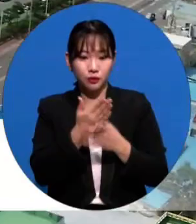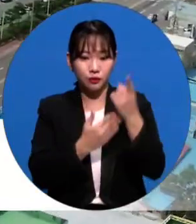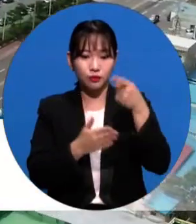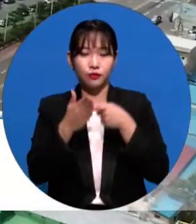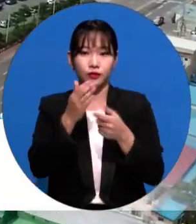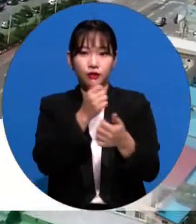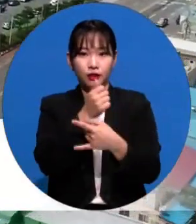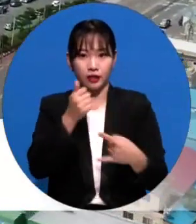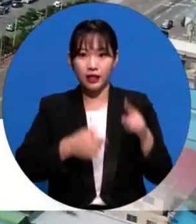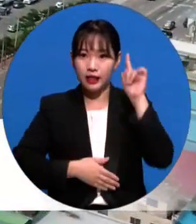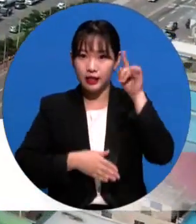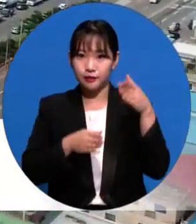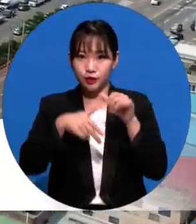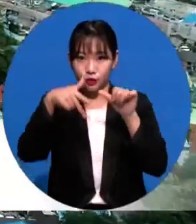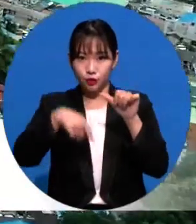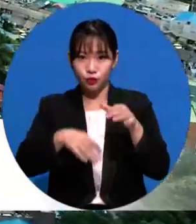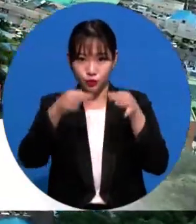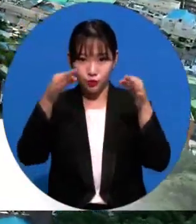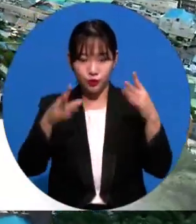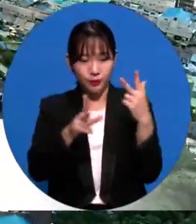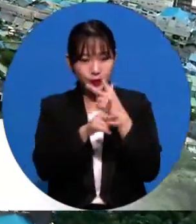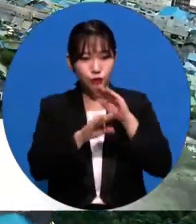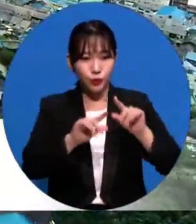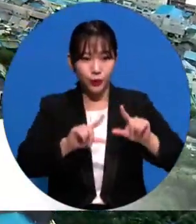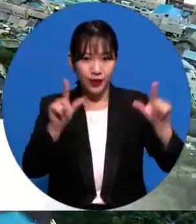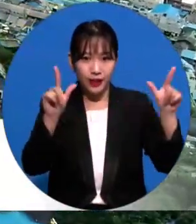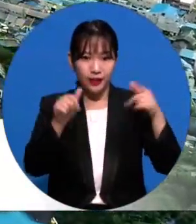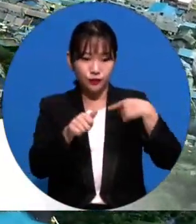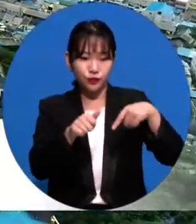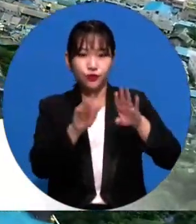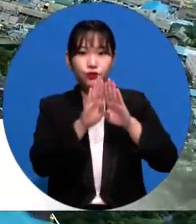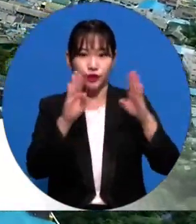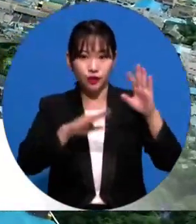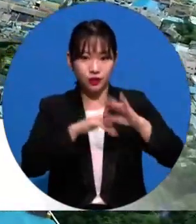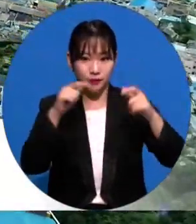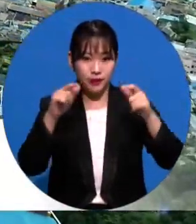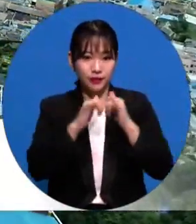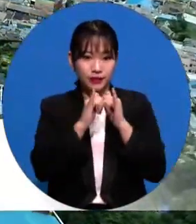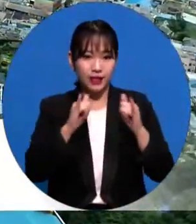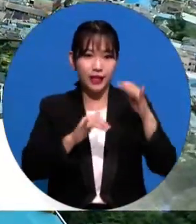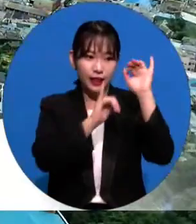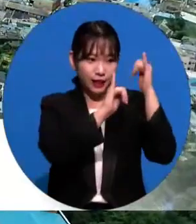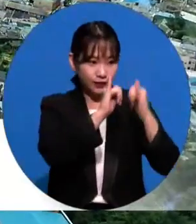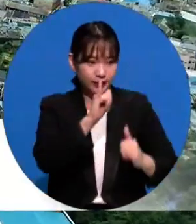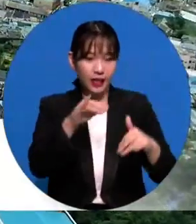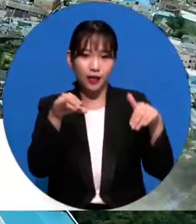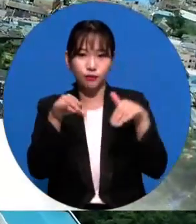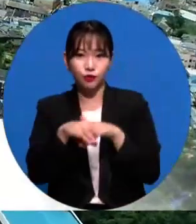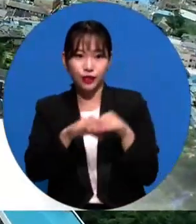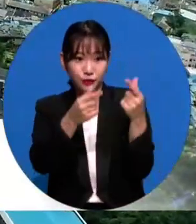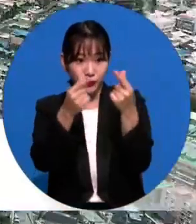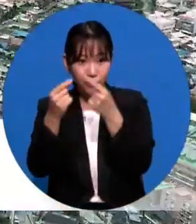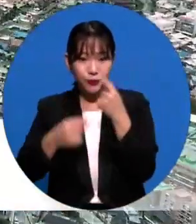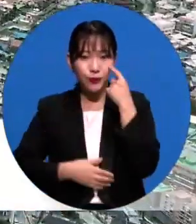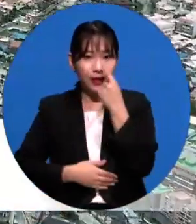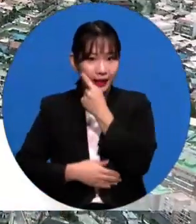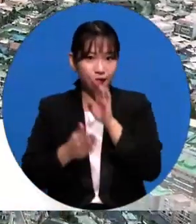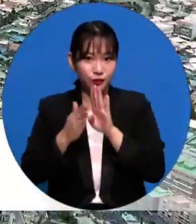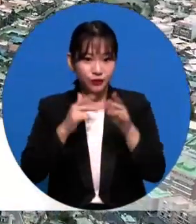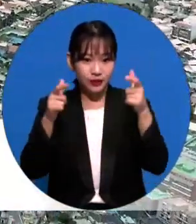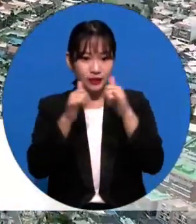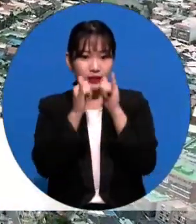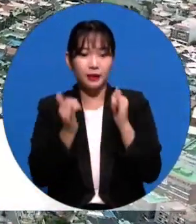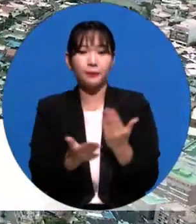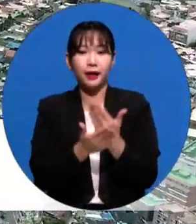시군통합추진위원회는 내일부터 5주 동안 매주 토요일 강좌를 열어 서남권 주민들의 역사, 문화, 동질성을 확인하고